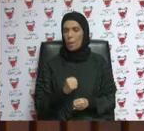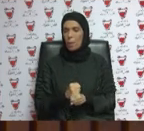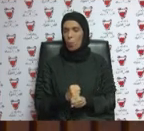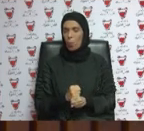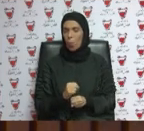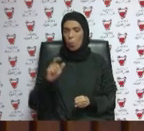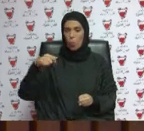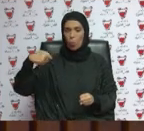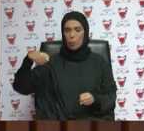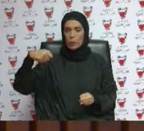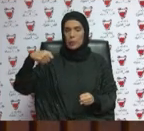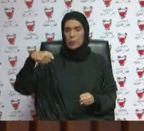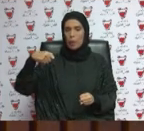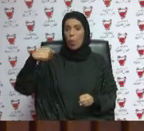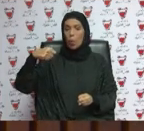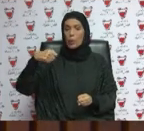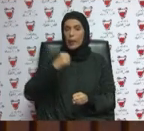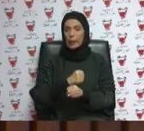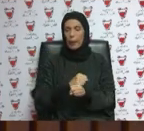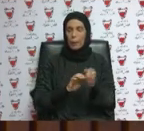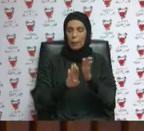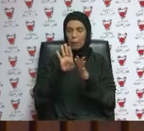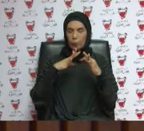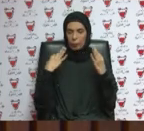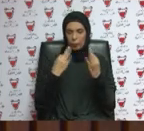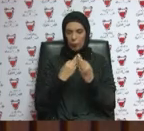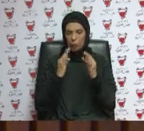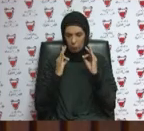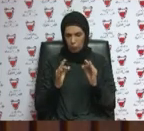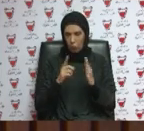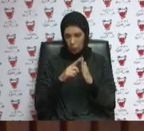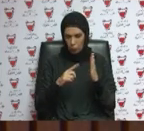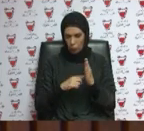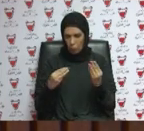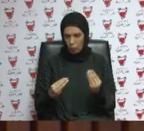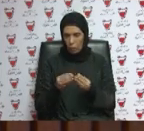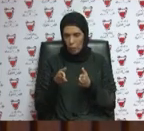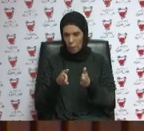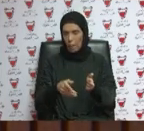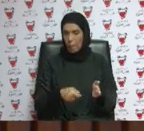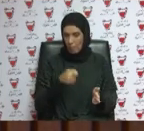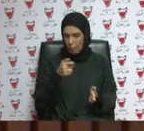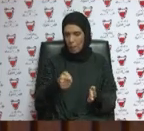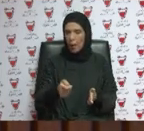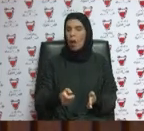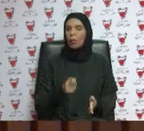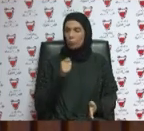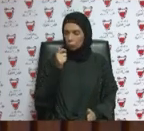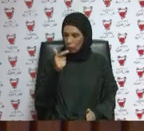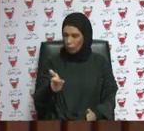الاجتماعية، وذلك عشان نتأكد مع هذا التشريع ومع آليات الصرف أن هذه المبالغ